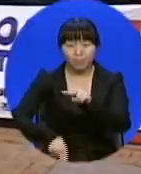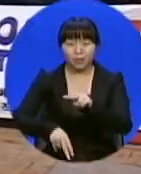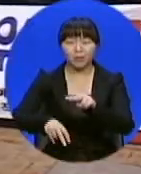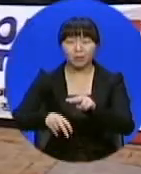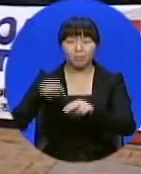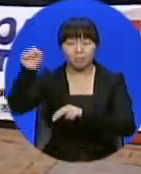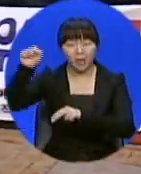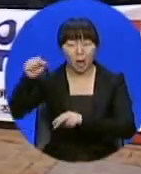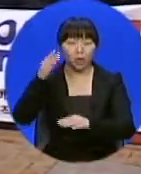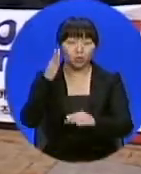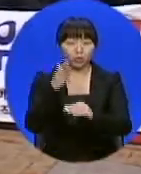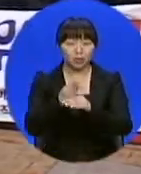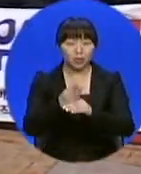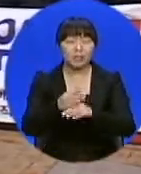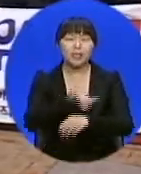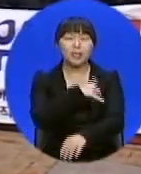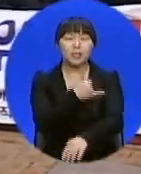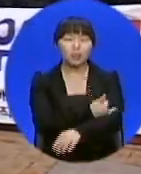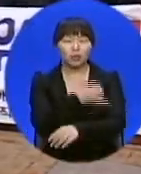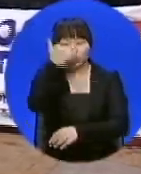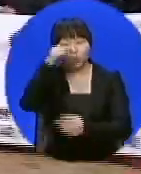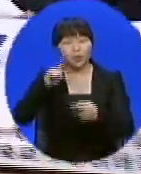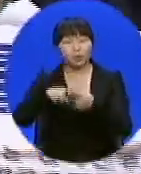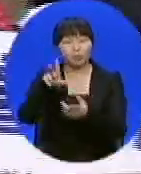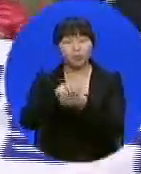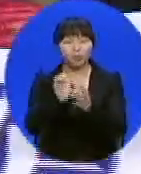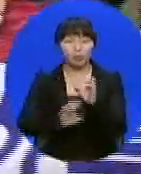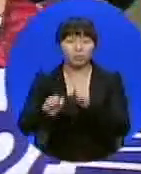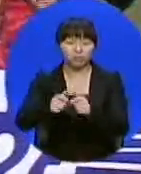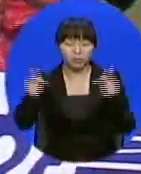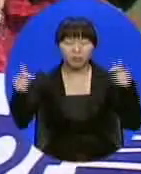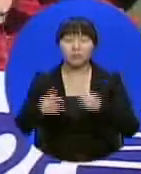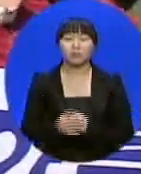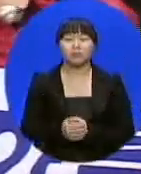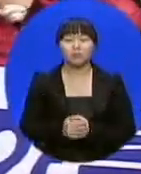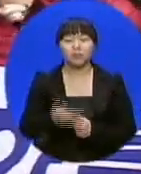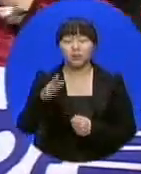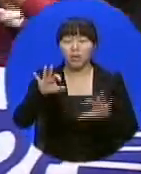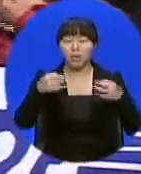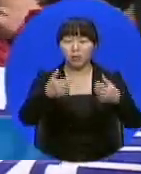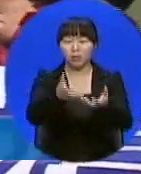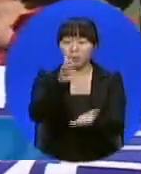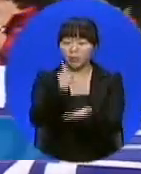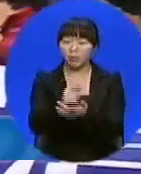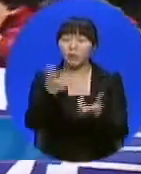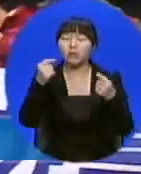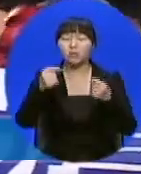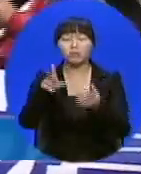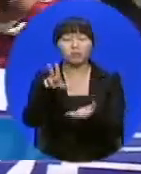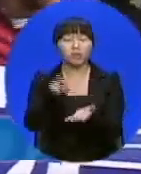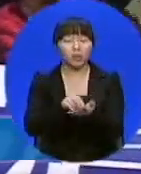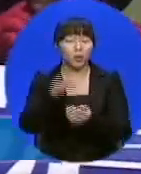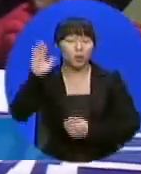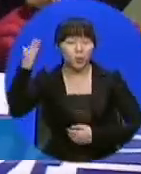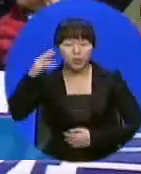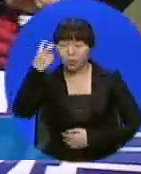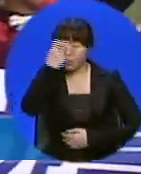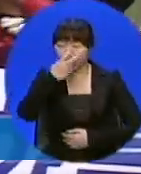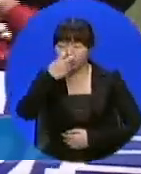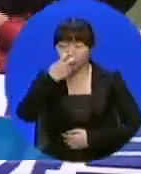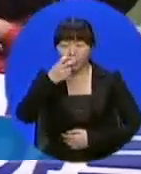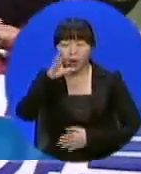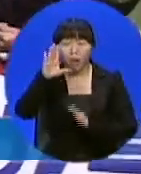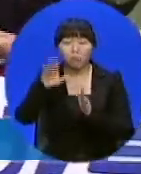집회를 가지는 등 인권 유린 문제까지 더해졌습니다. 그러나 김모 원장은 이러한 논란은 최근 검찰